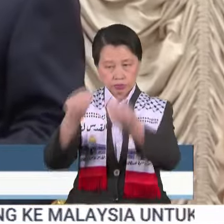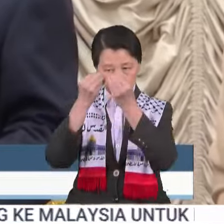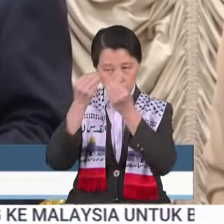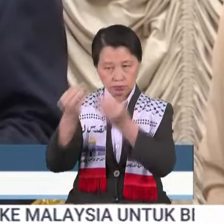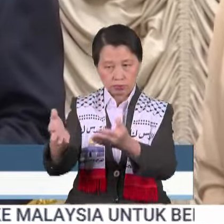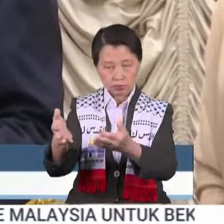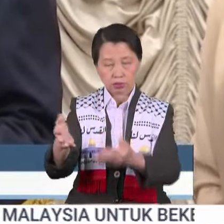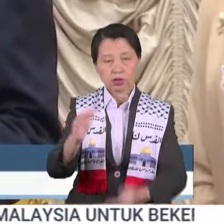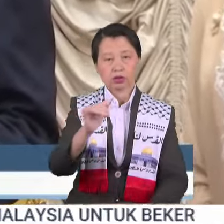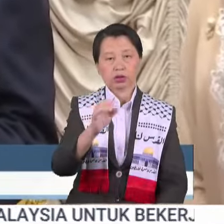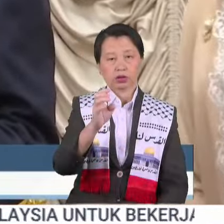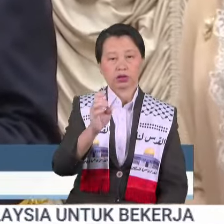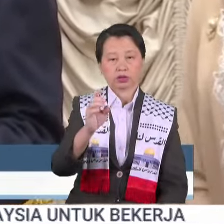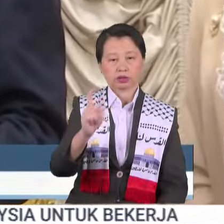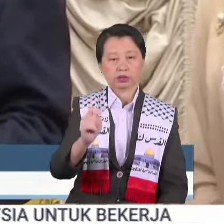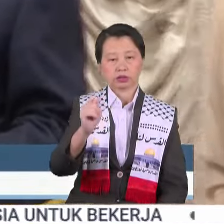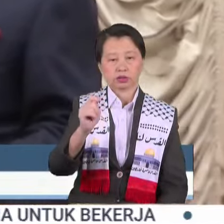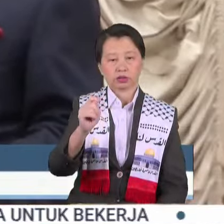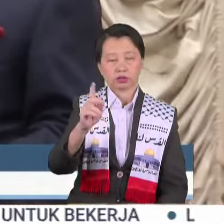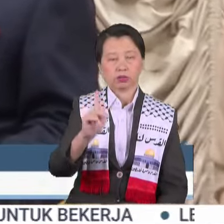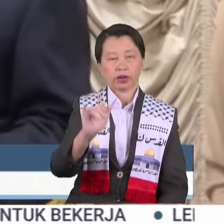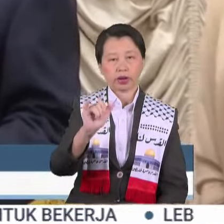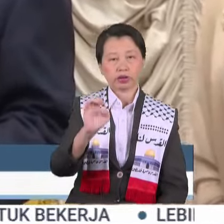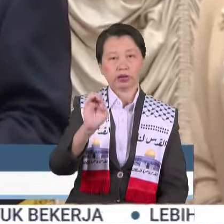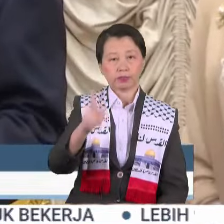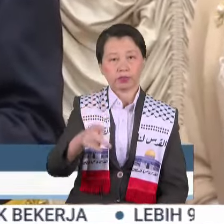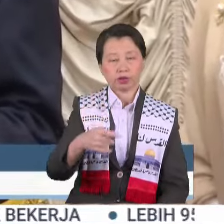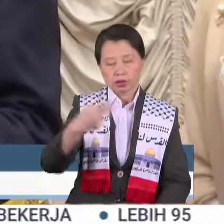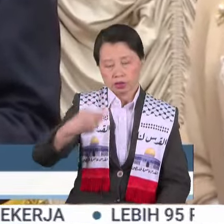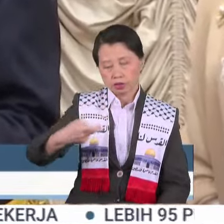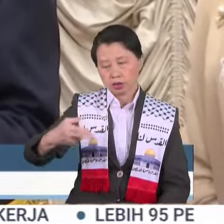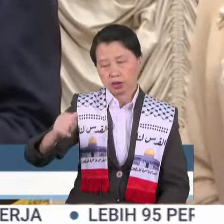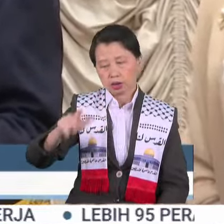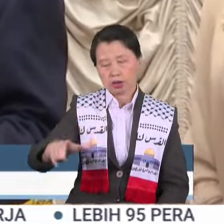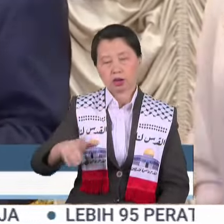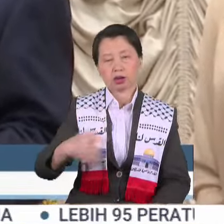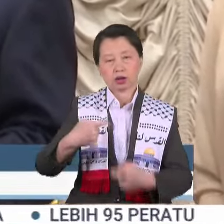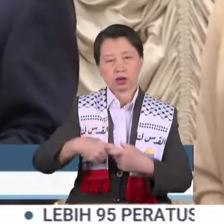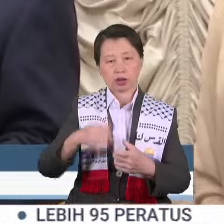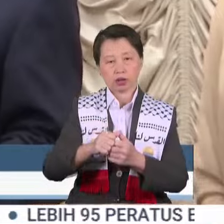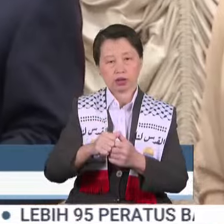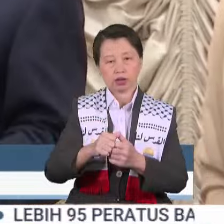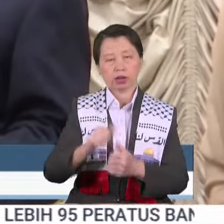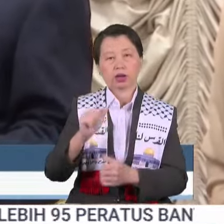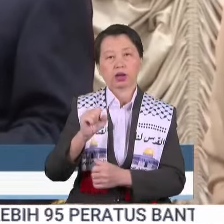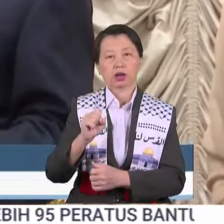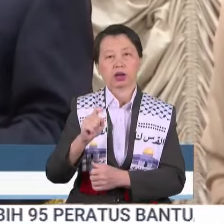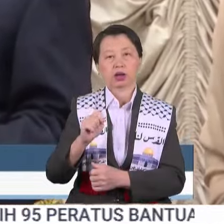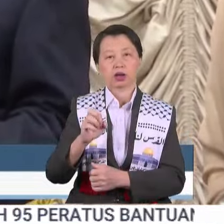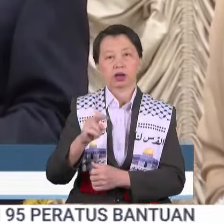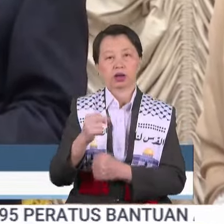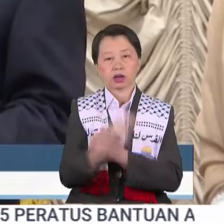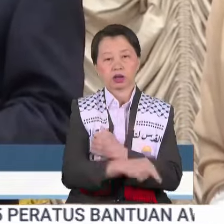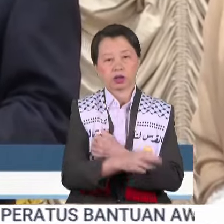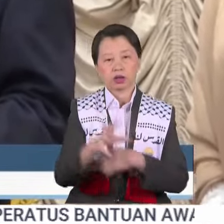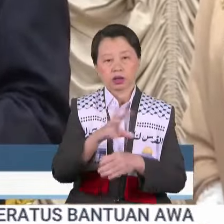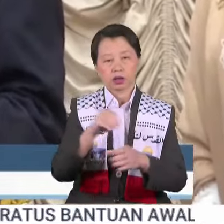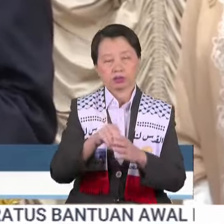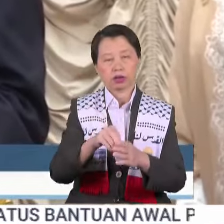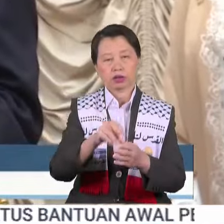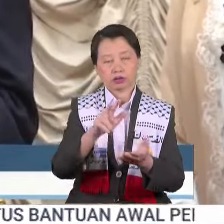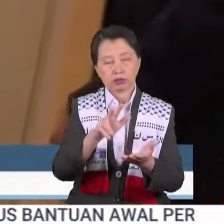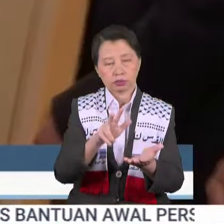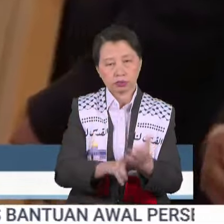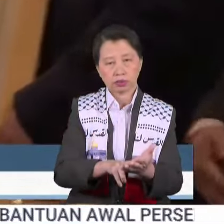memaklumkan Yang di-Pertuan Negeri mengenai perkara-perkara yang berkaitan langsung Astana Negeri termasuk proses pewartaan fatwa